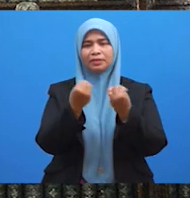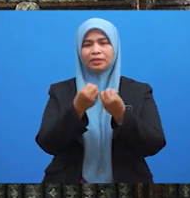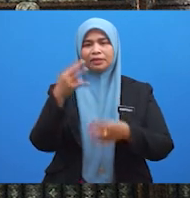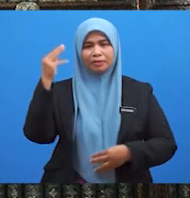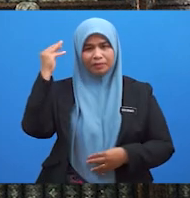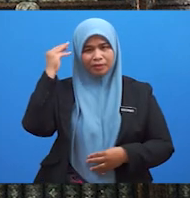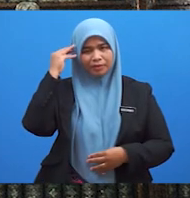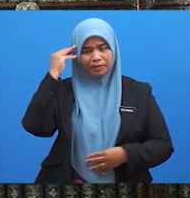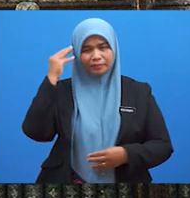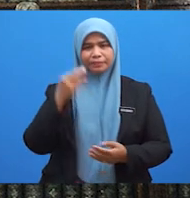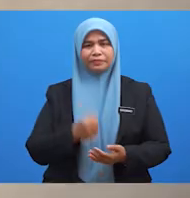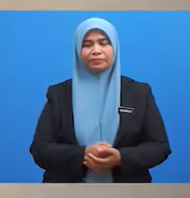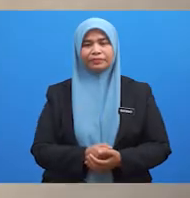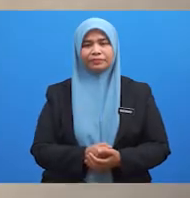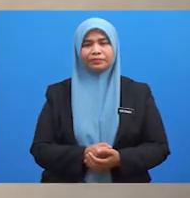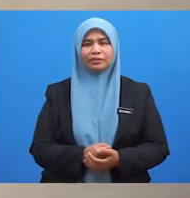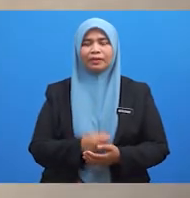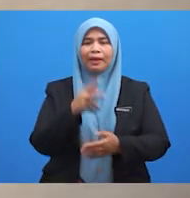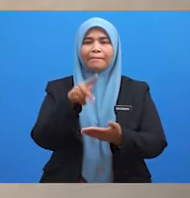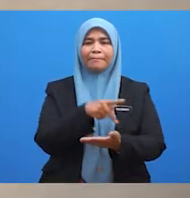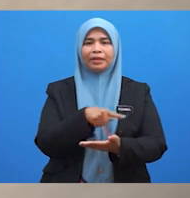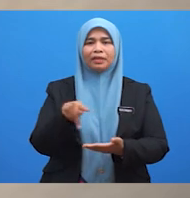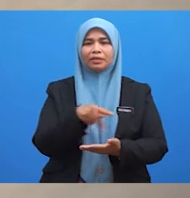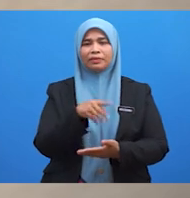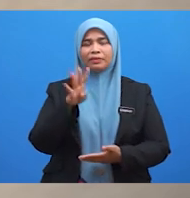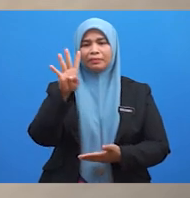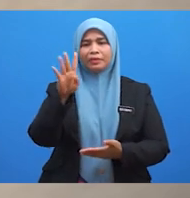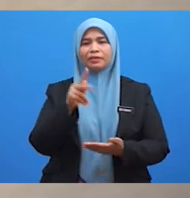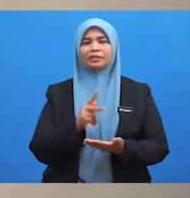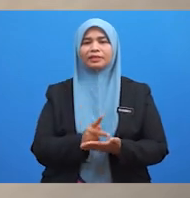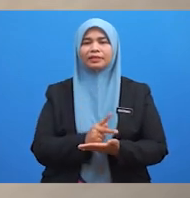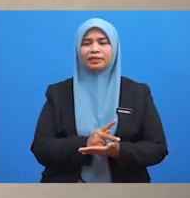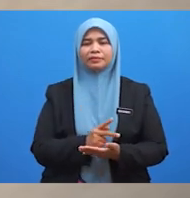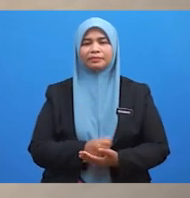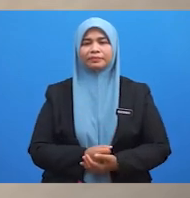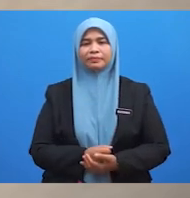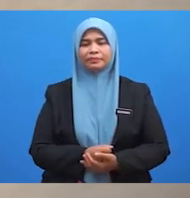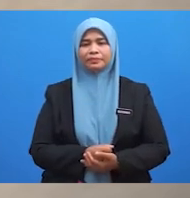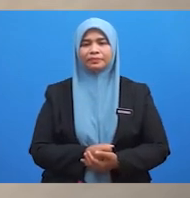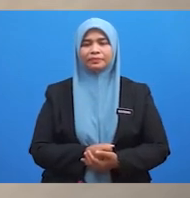Melayu iaitu pantun empat kerat.